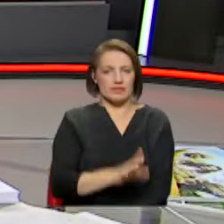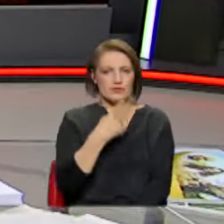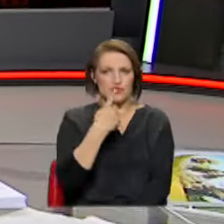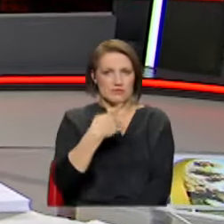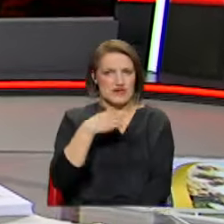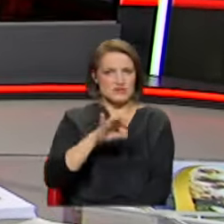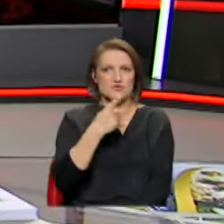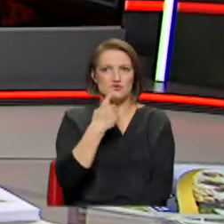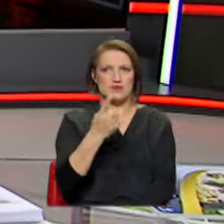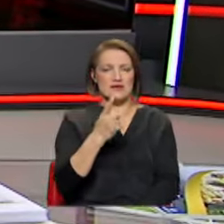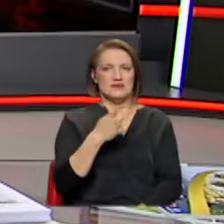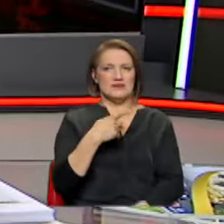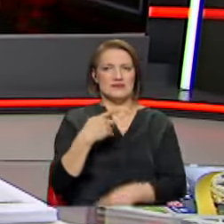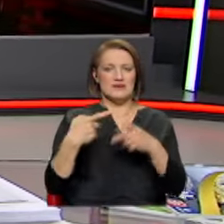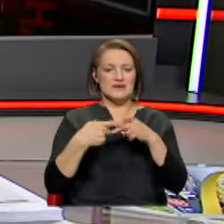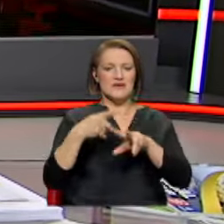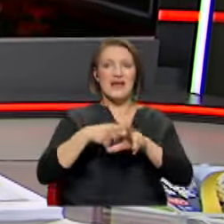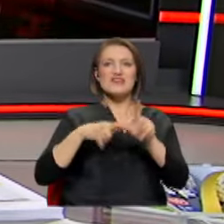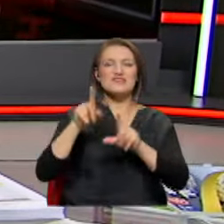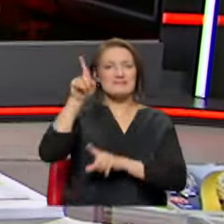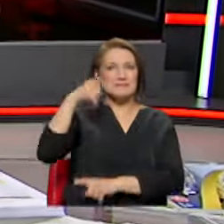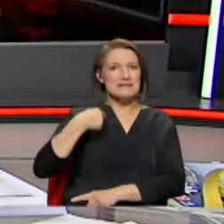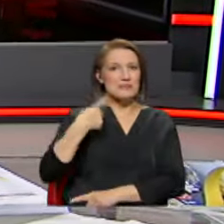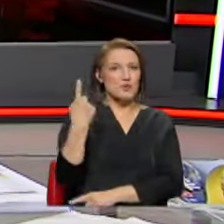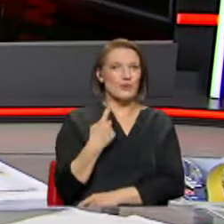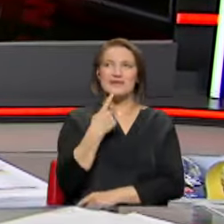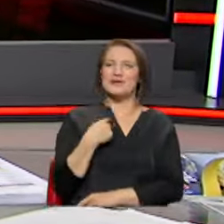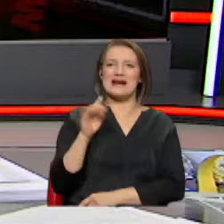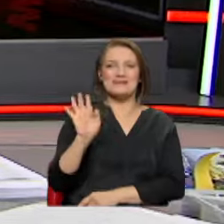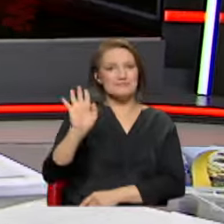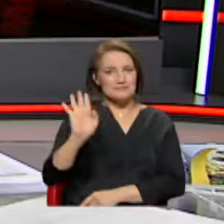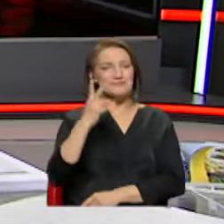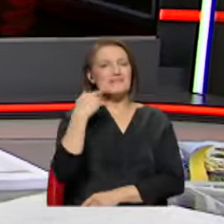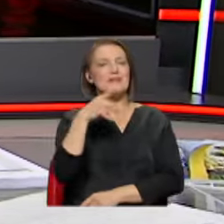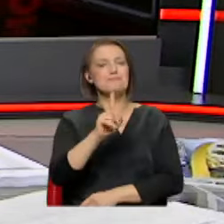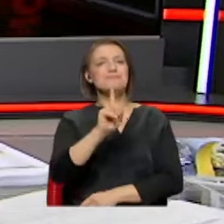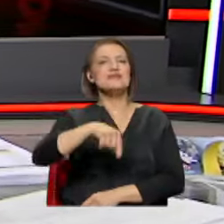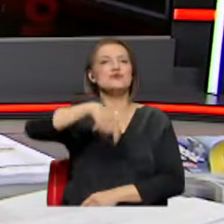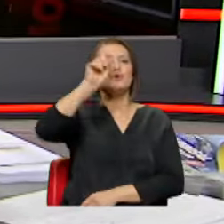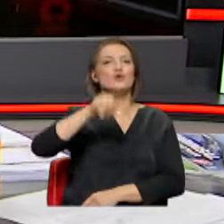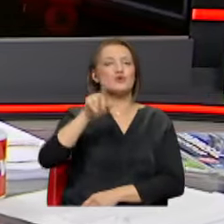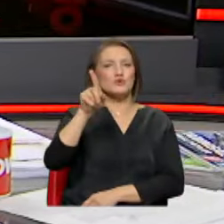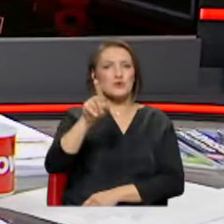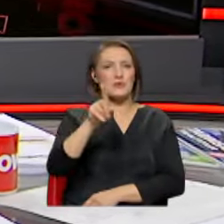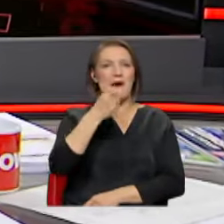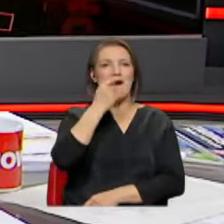Söylüyorum ben şimdi söyleyeceğim. Bana da rejiden bize mi soruyorsun diyorlar. Efendim günlük masrafı,